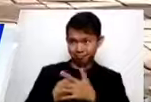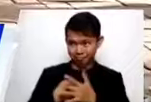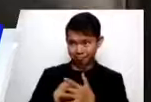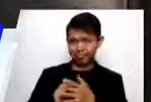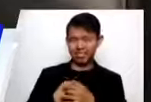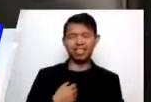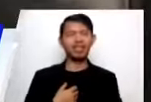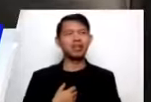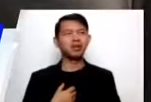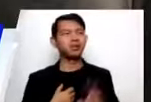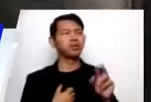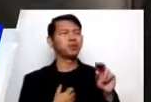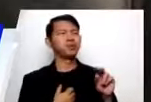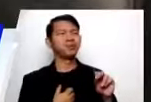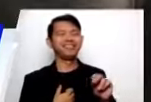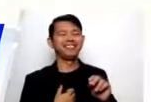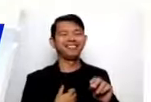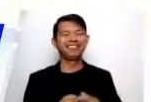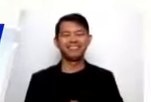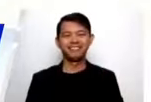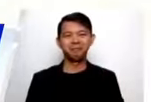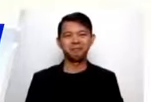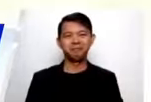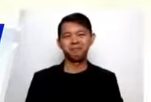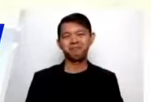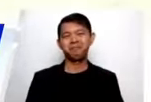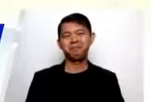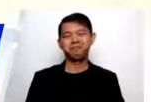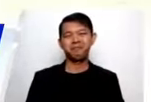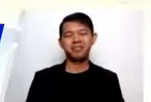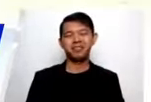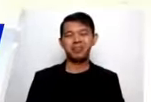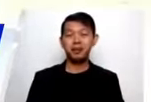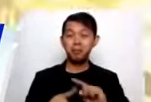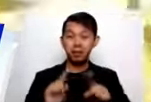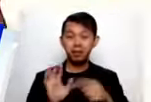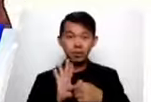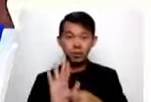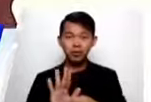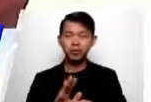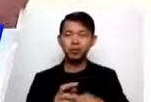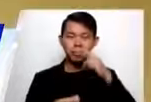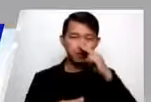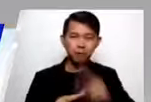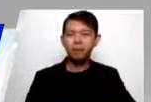pag-uwi. Maipapakita raw nila dito ang kanilang fun dynamics as a couple.